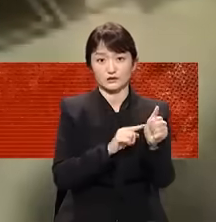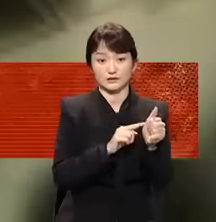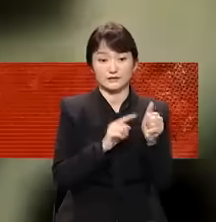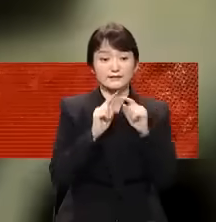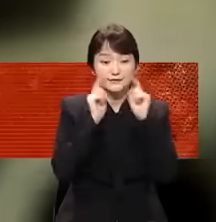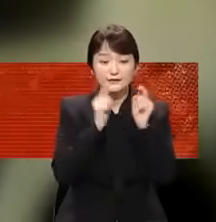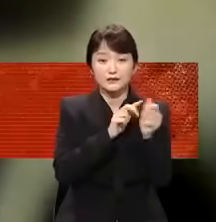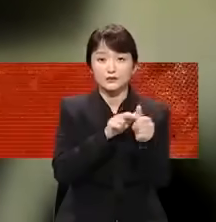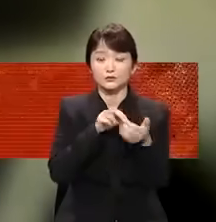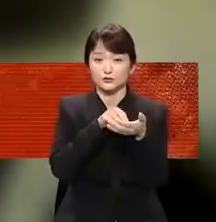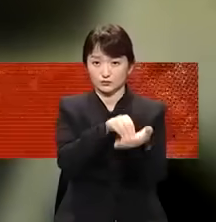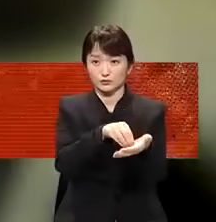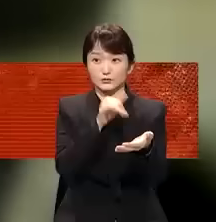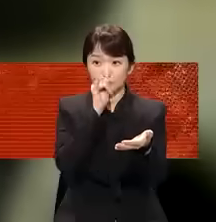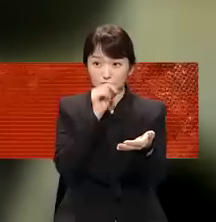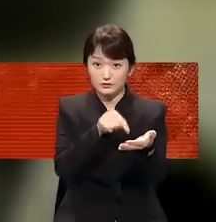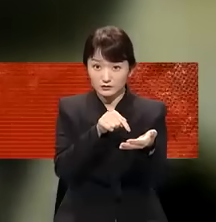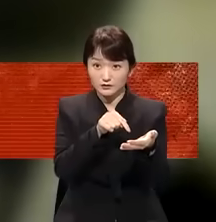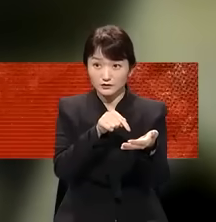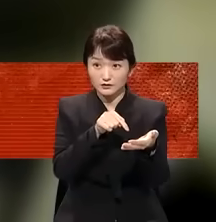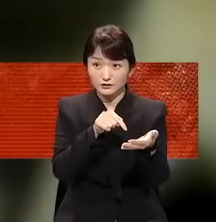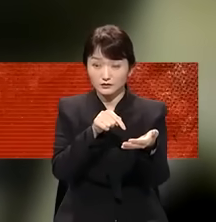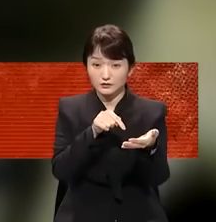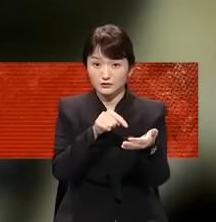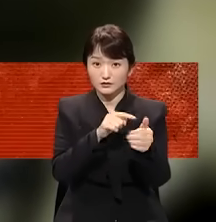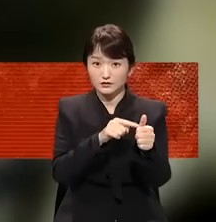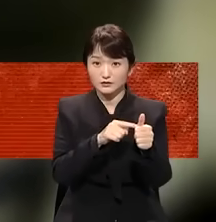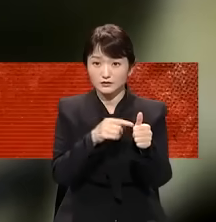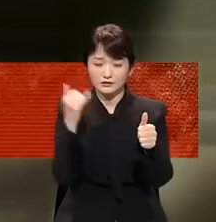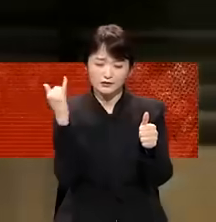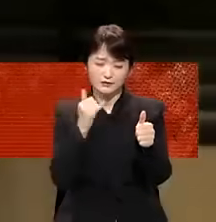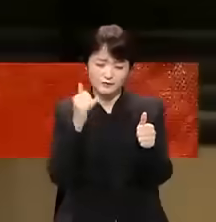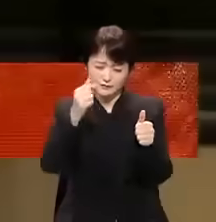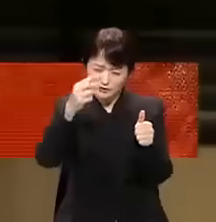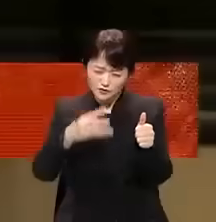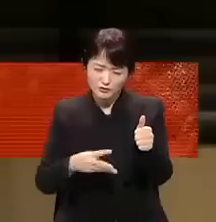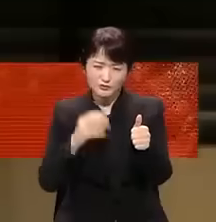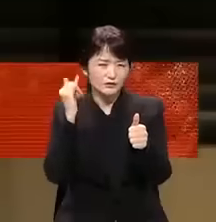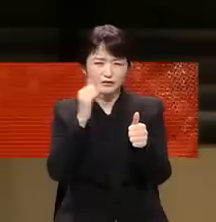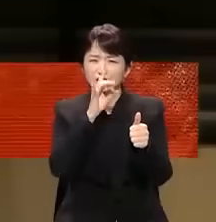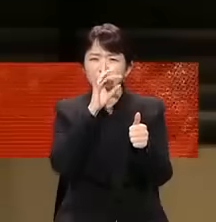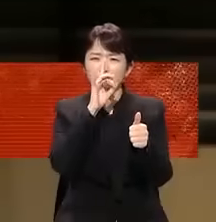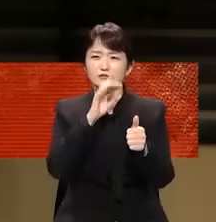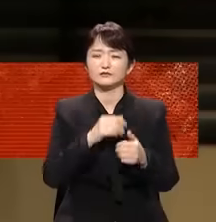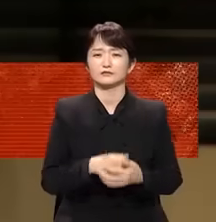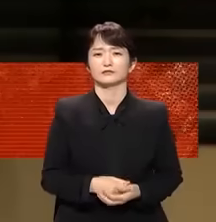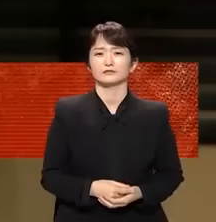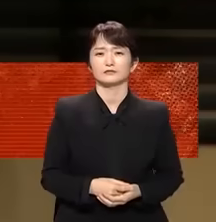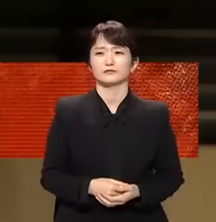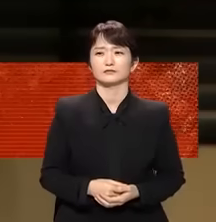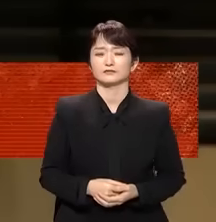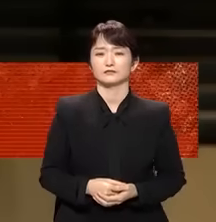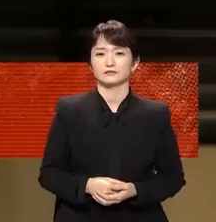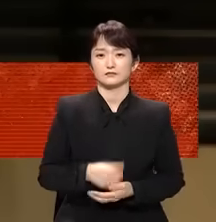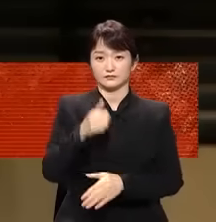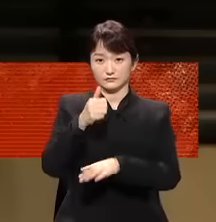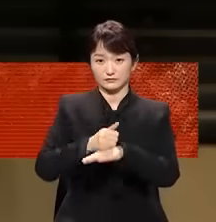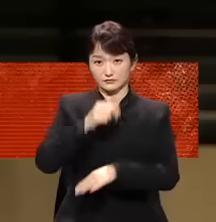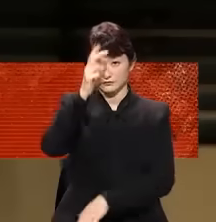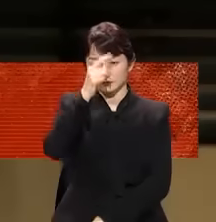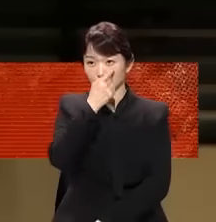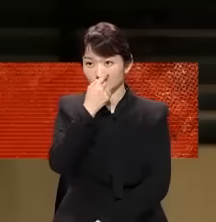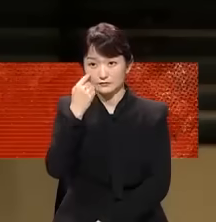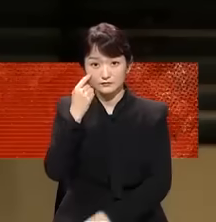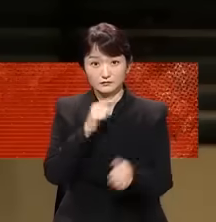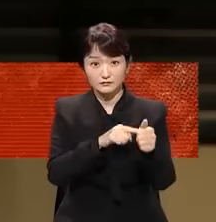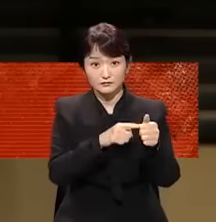정보가 있어서 그 뒤에 사장이 저 남성에게 직접 몇 번 연락해 봤는데 전화를 안 받았다고 하고요음 그리고 나중에 경찰에 확인해 보니까이 남성에 대한